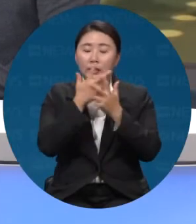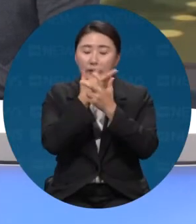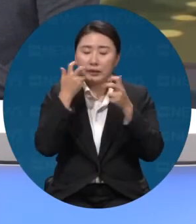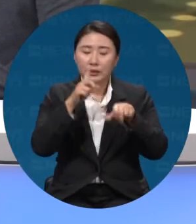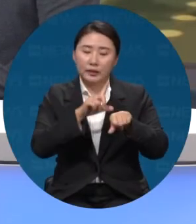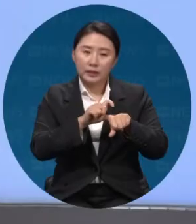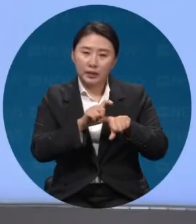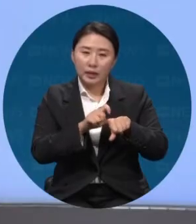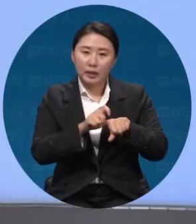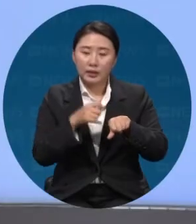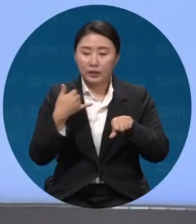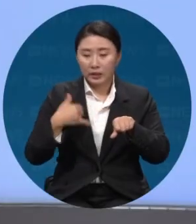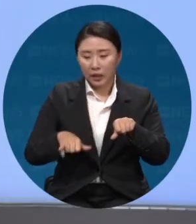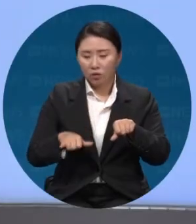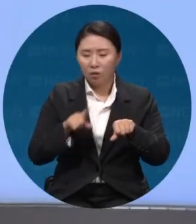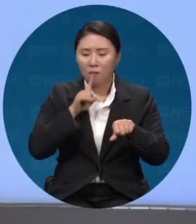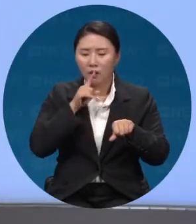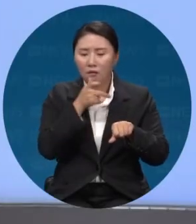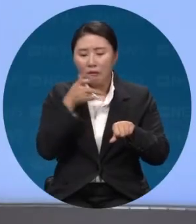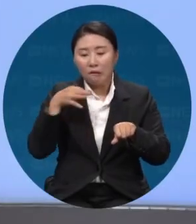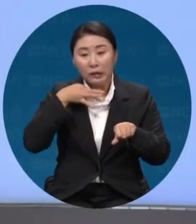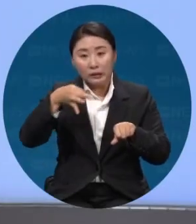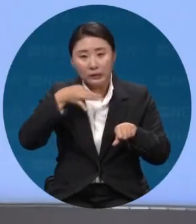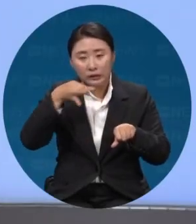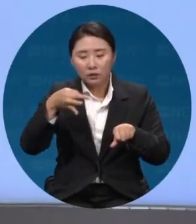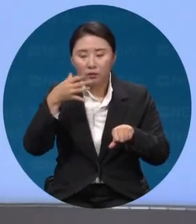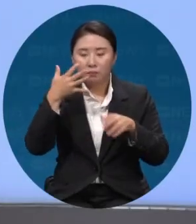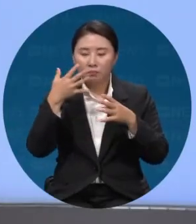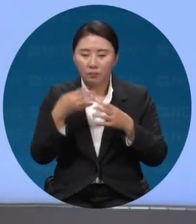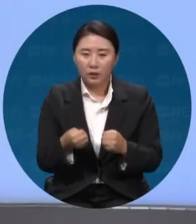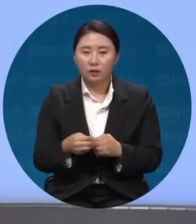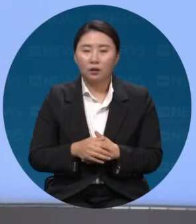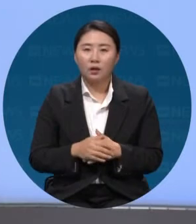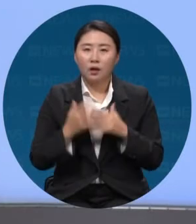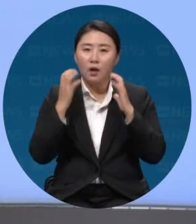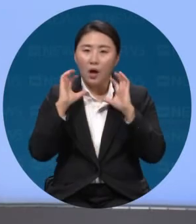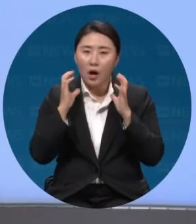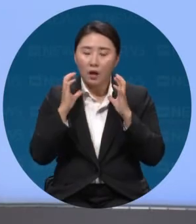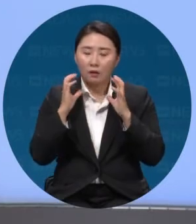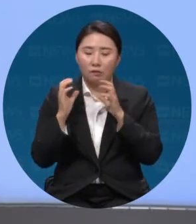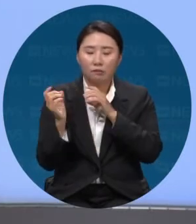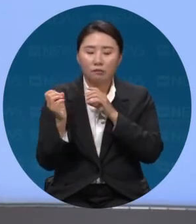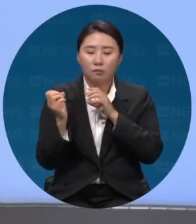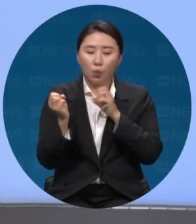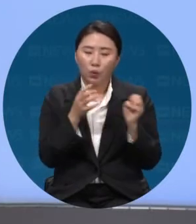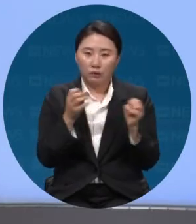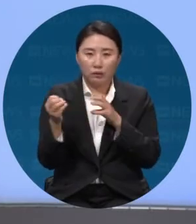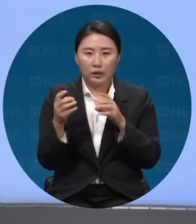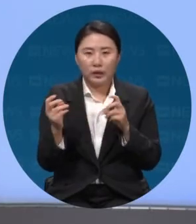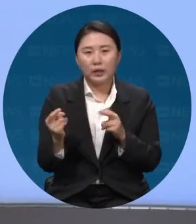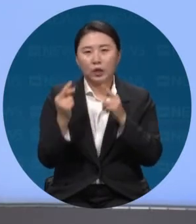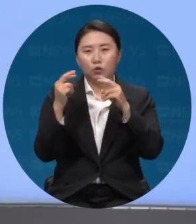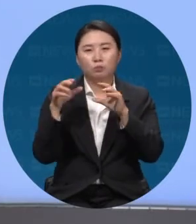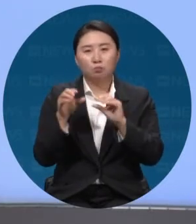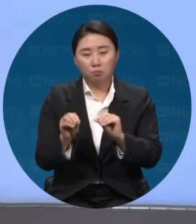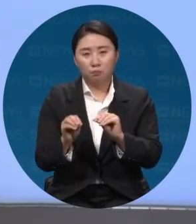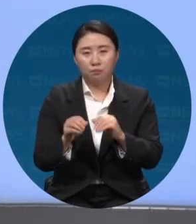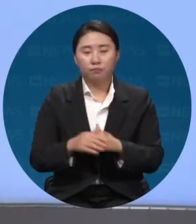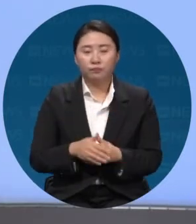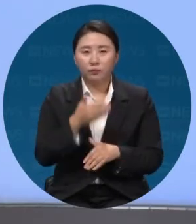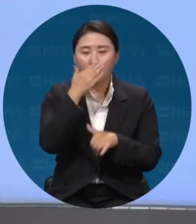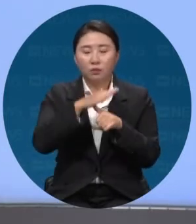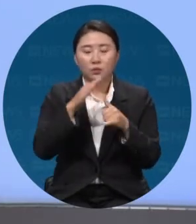시간을 두고 자녀에게 언성을 높이는 부모님들 많으실 텐데 왜 하지만 이런 다툼 멈추 신흥 게 나을지도 모르겠습니다